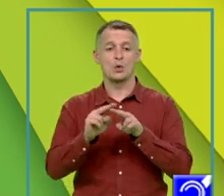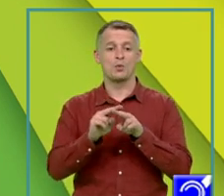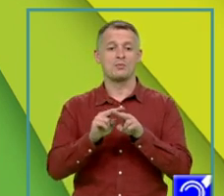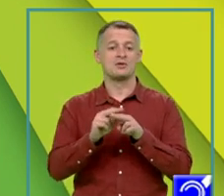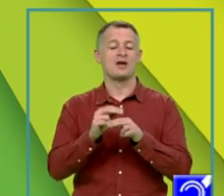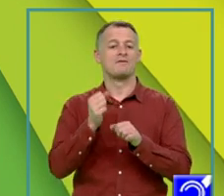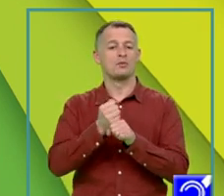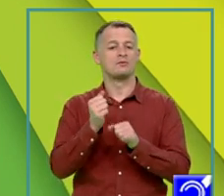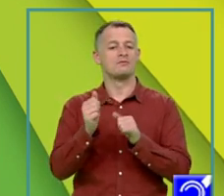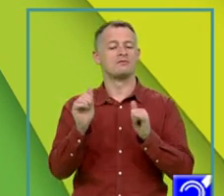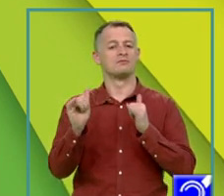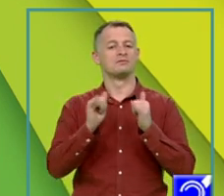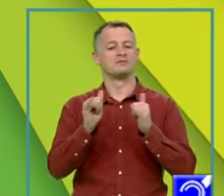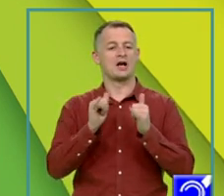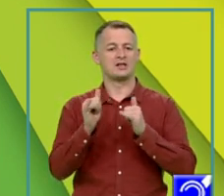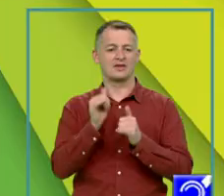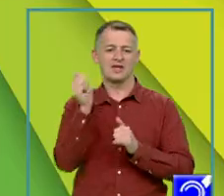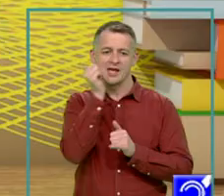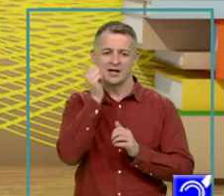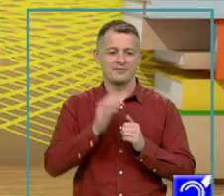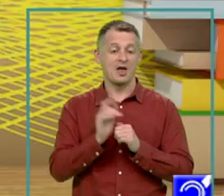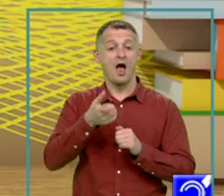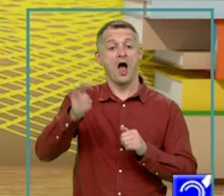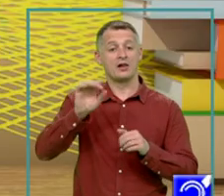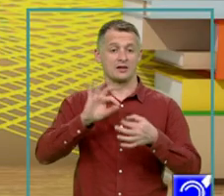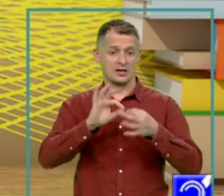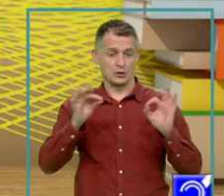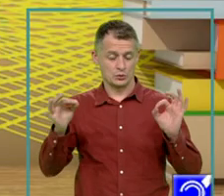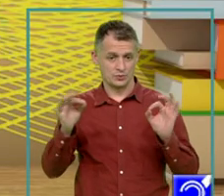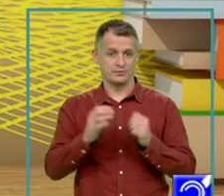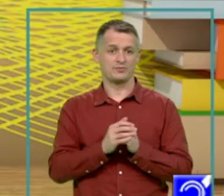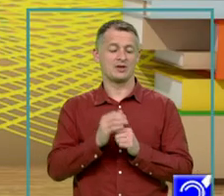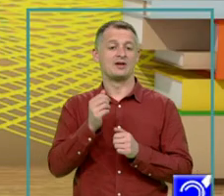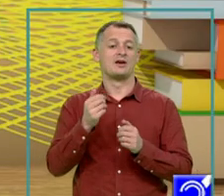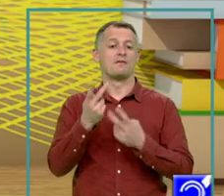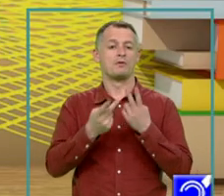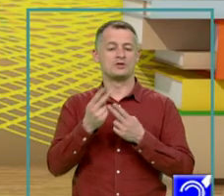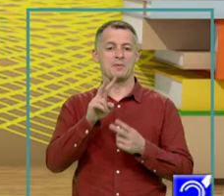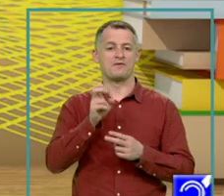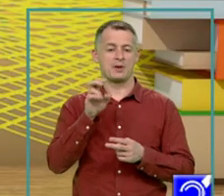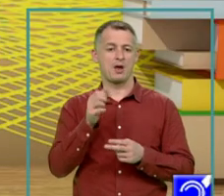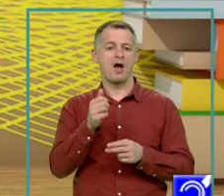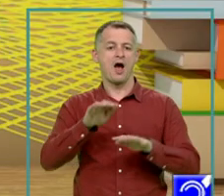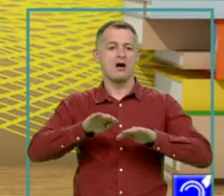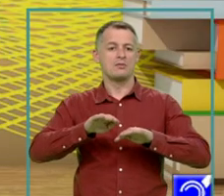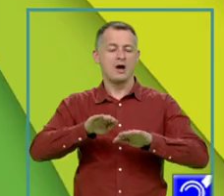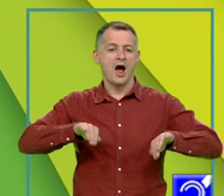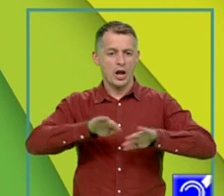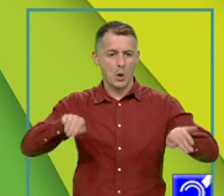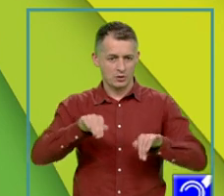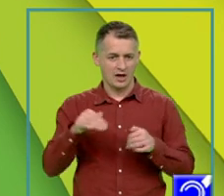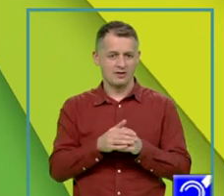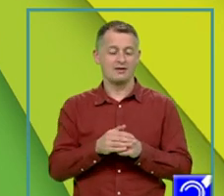exercițiu natural să alcătuim un enunț imperativ în care să folosim verbul a înota la forma negativă de